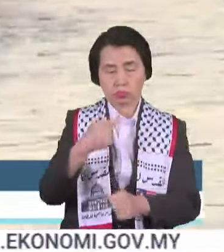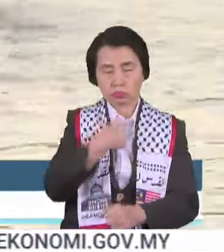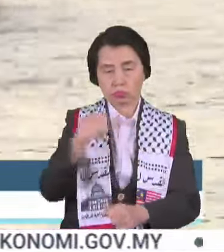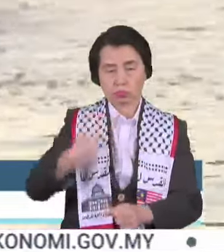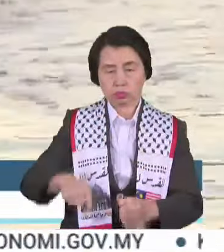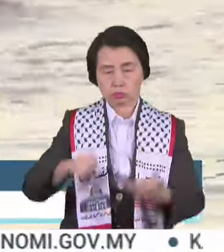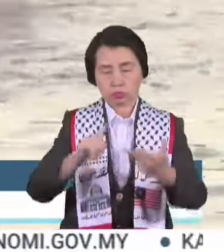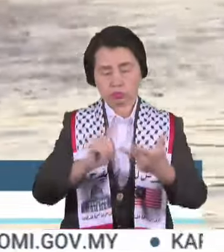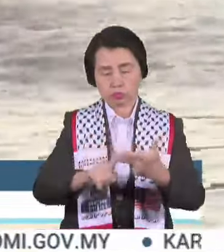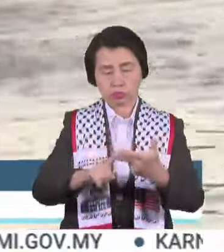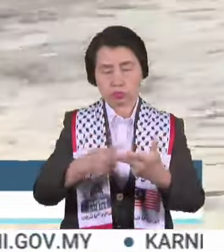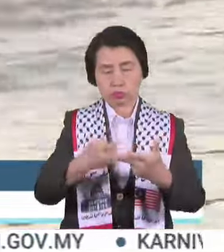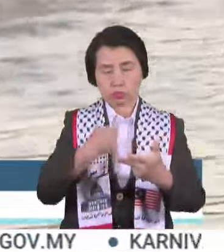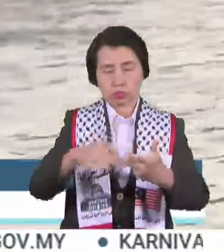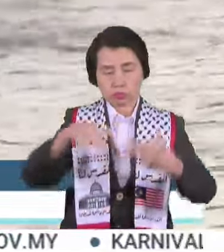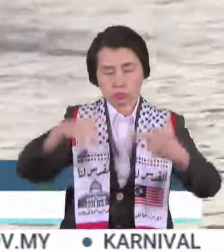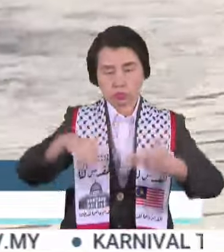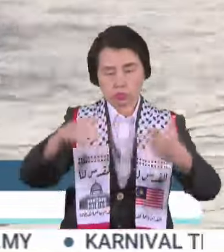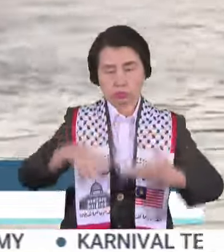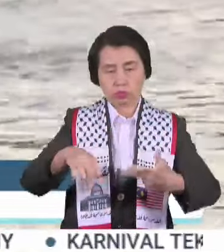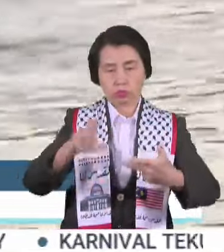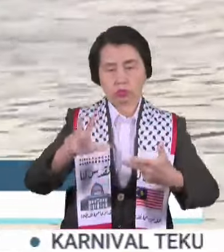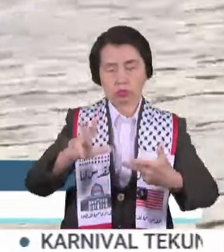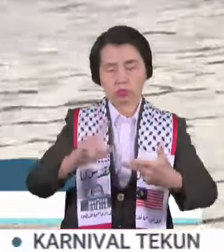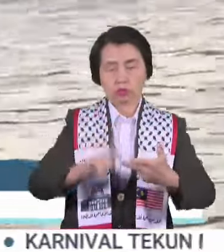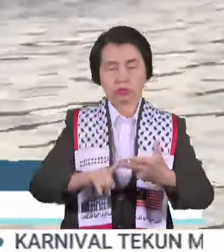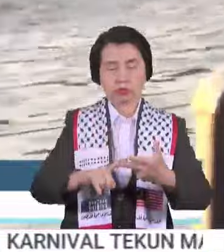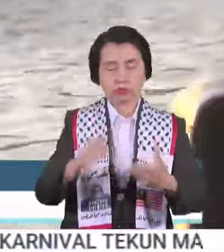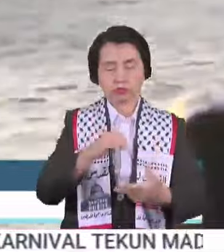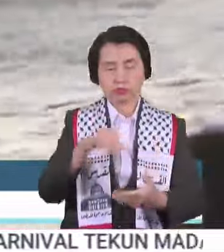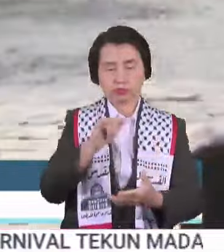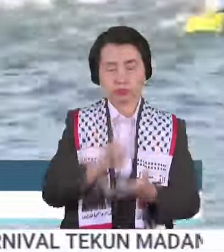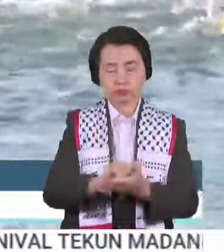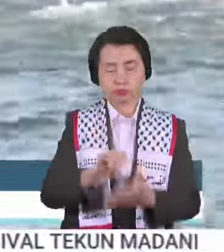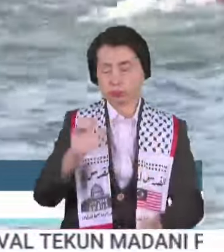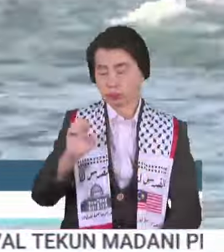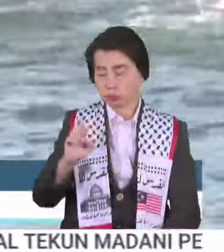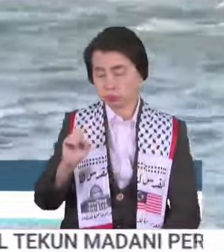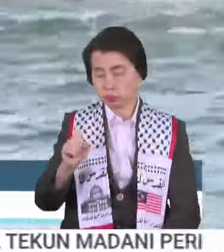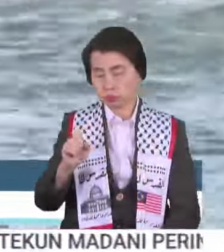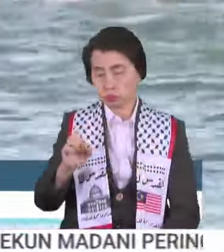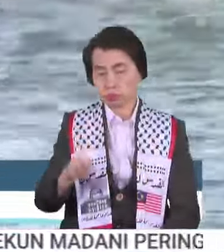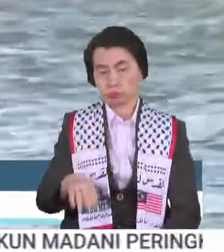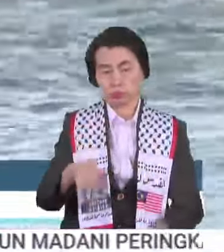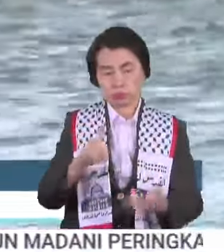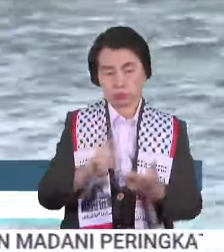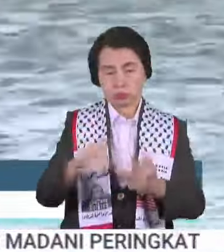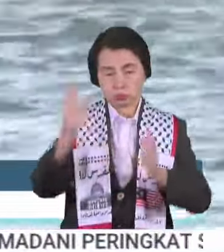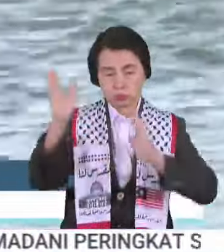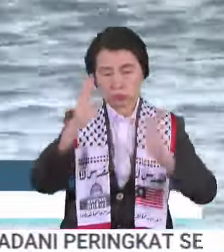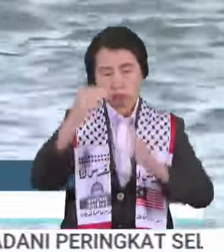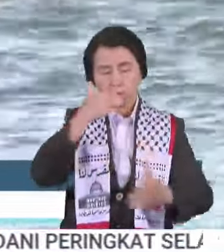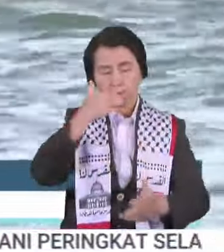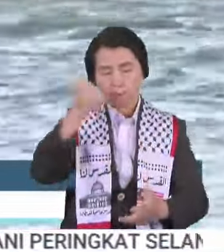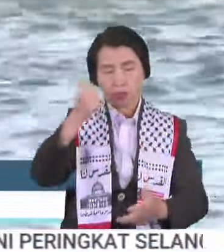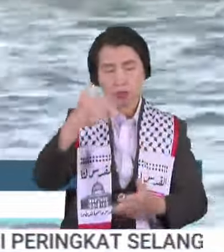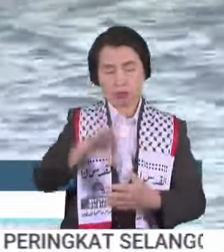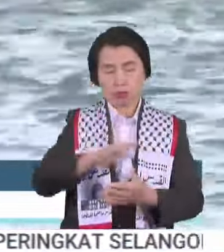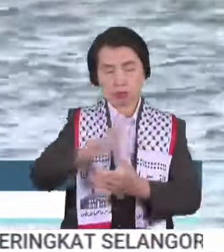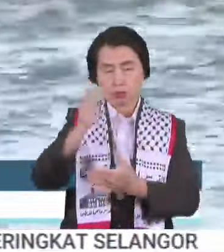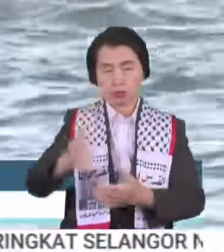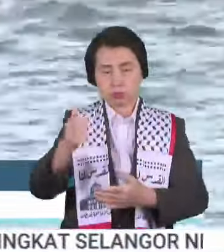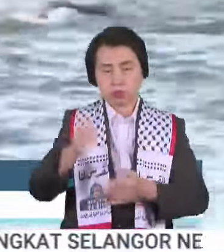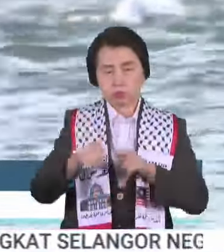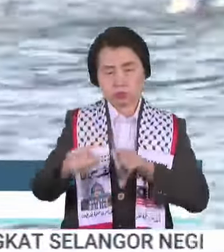Chifan diikuti Philip Pearl dari Austria di tempat ketiga. Dalam pada itu, Esther Joy menjadi atlet wanita Malaysia terbaik selepas